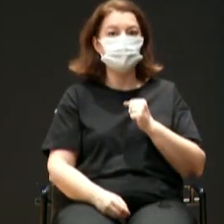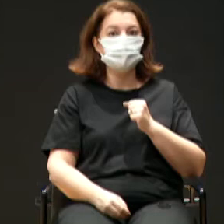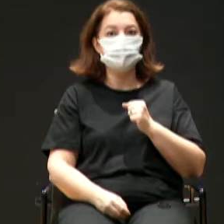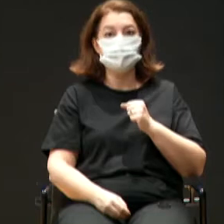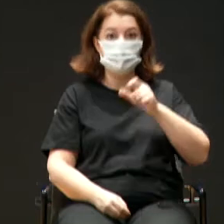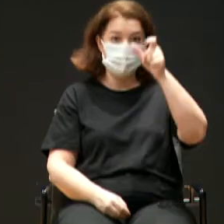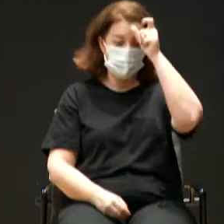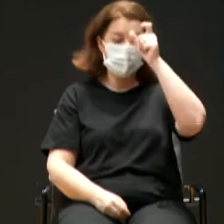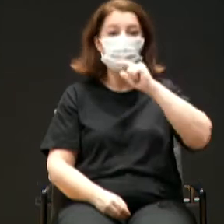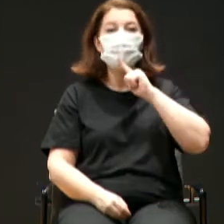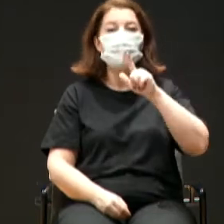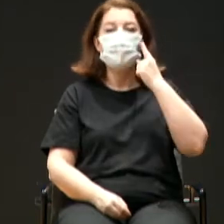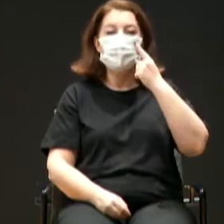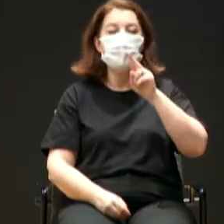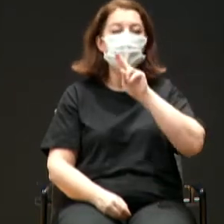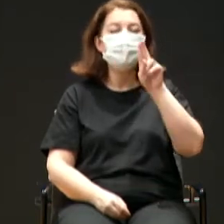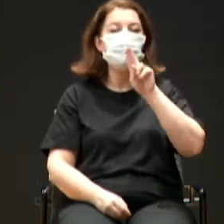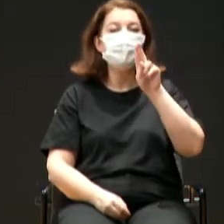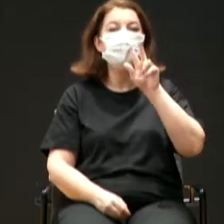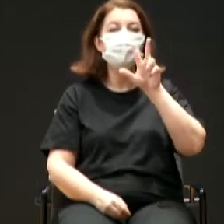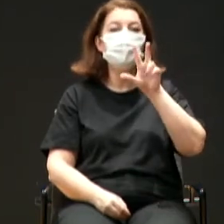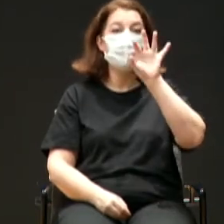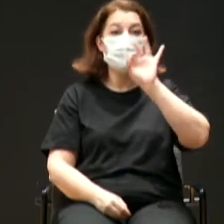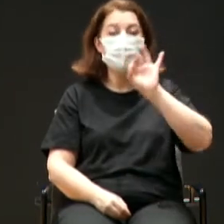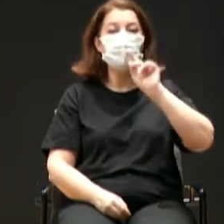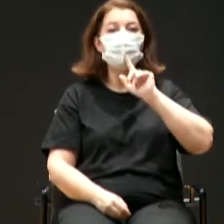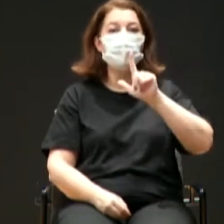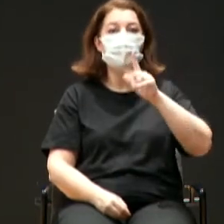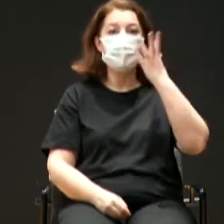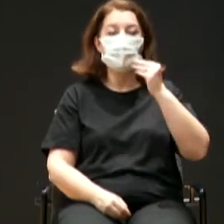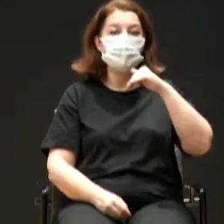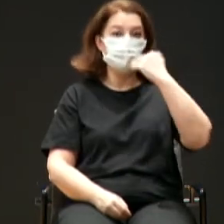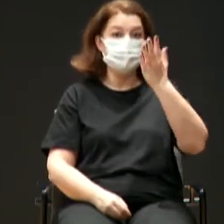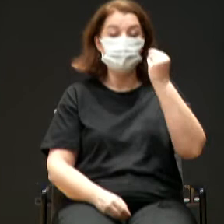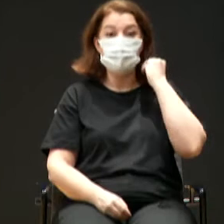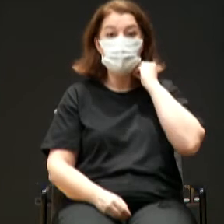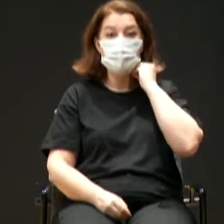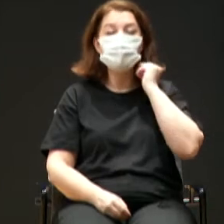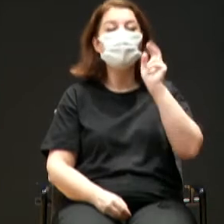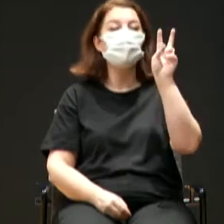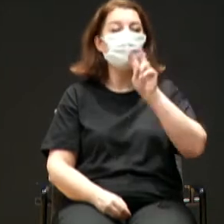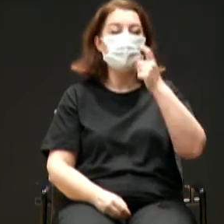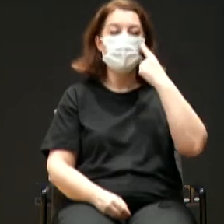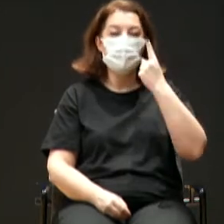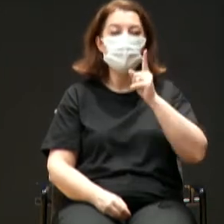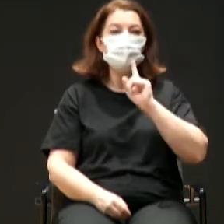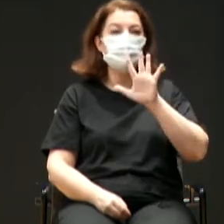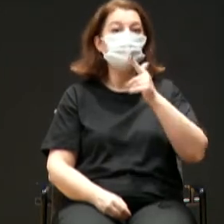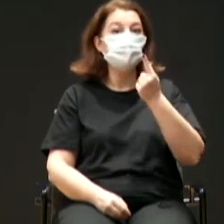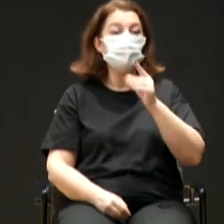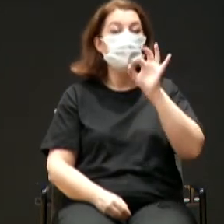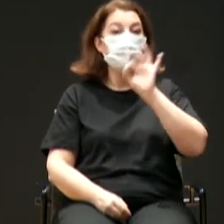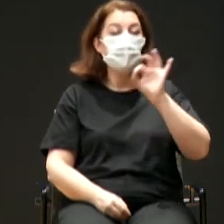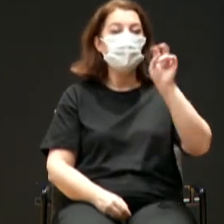Türk lirası cinsinden 773 milyar olan dış borcumuz dolar bazında 105,5